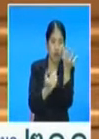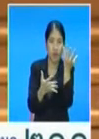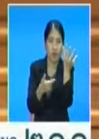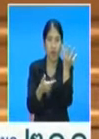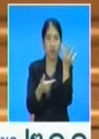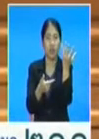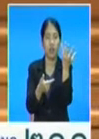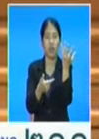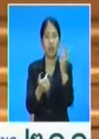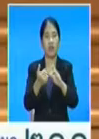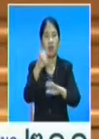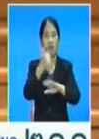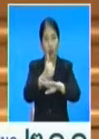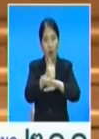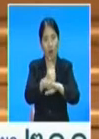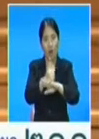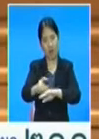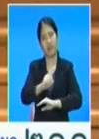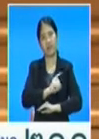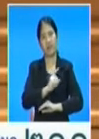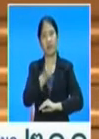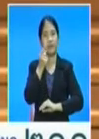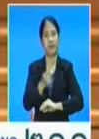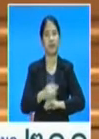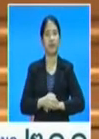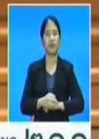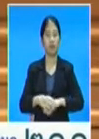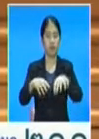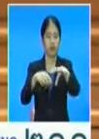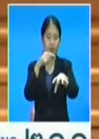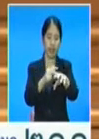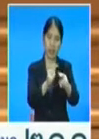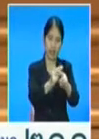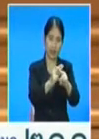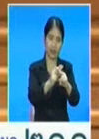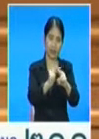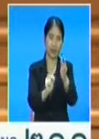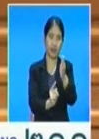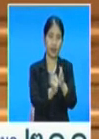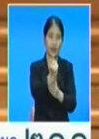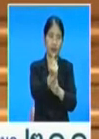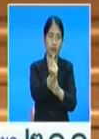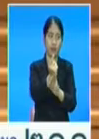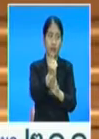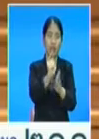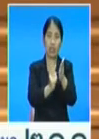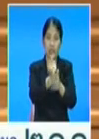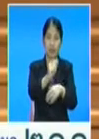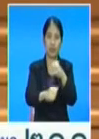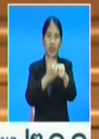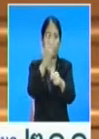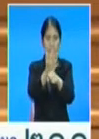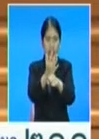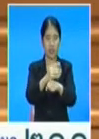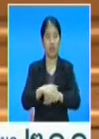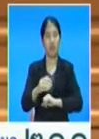ส่วนเอกชนเริ่มต้นสตาร์ท5ปีรณรงค์ต่อไปรณรงค์แกมบังคับตัวอย่